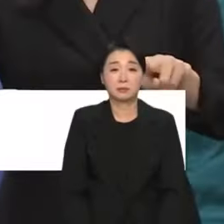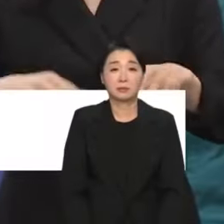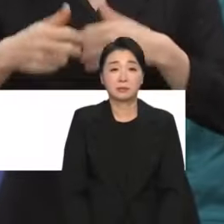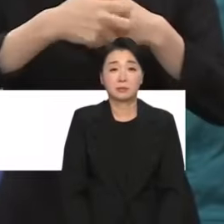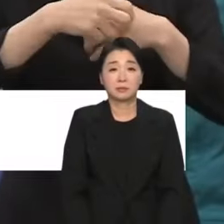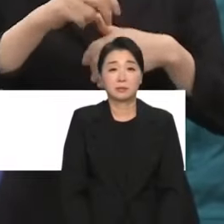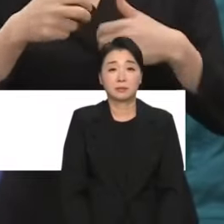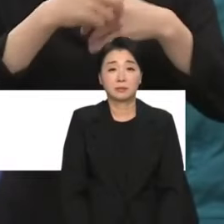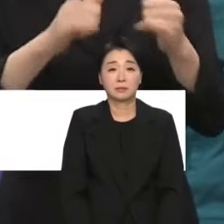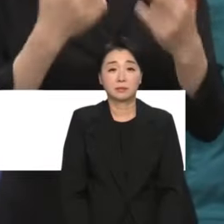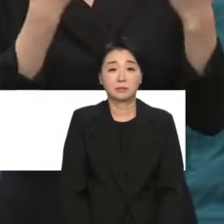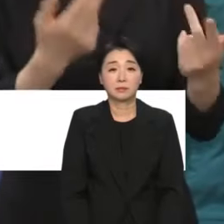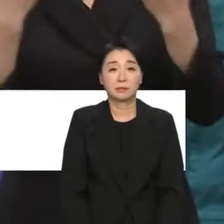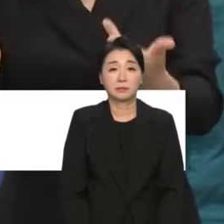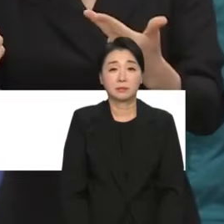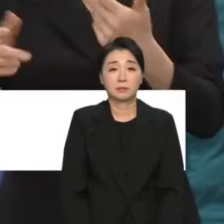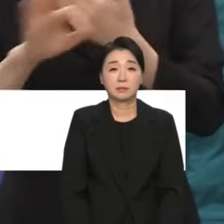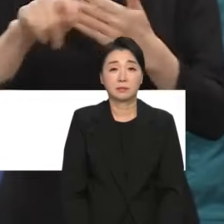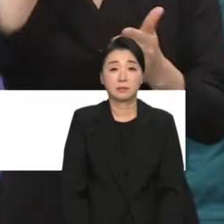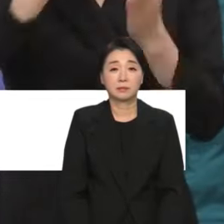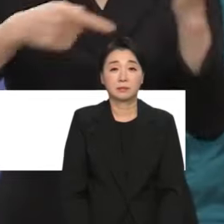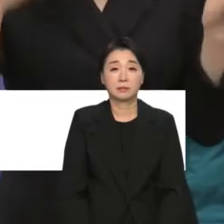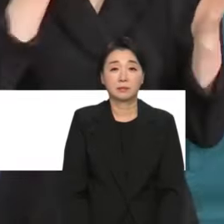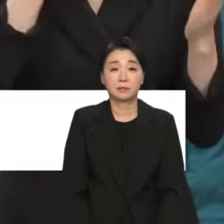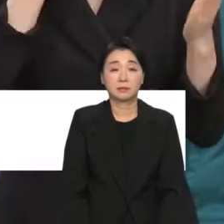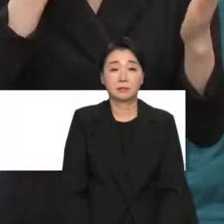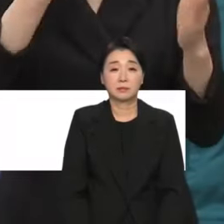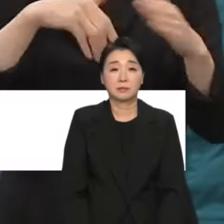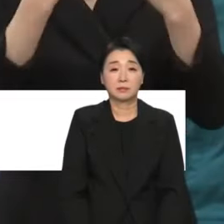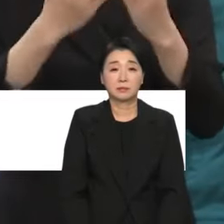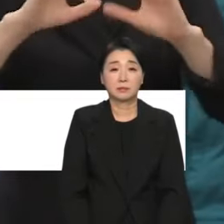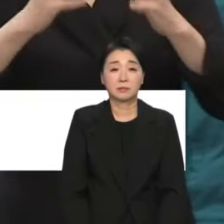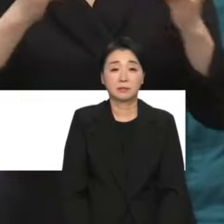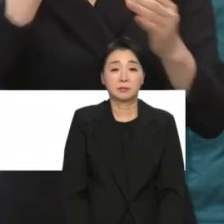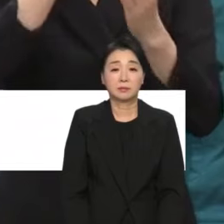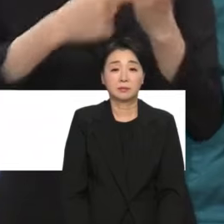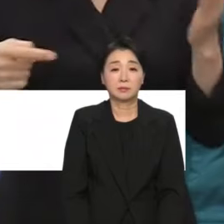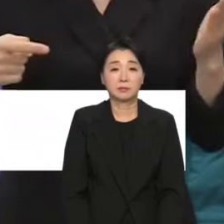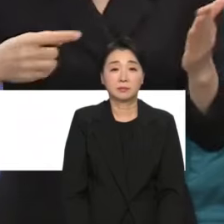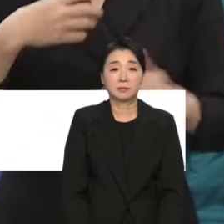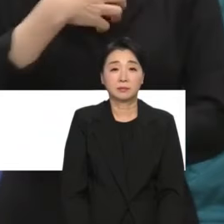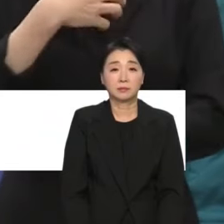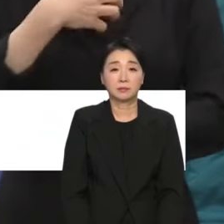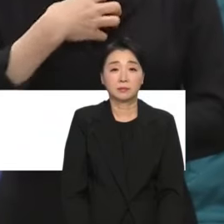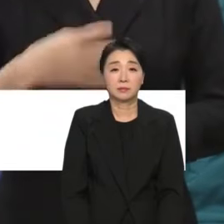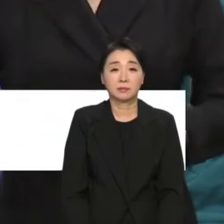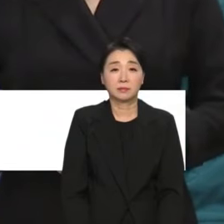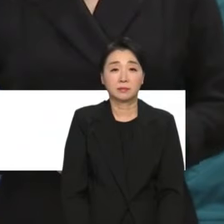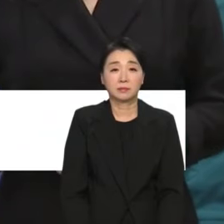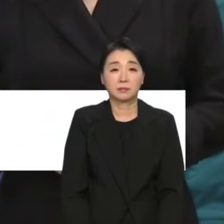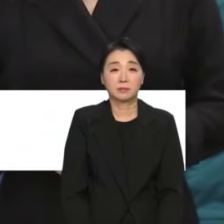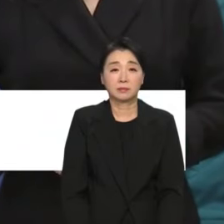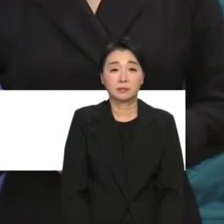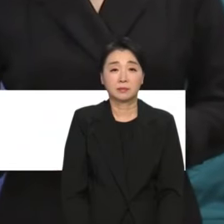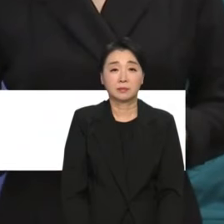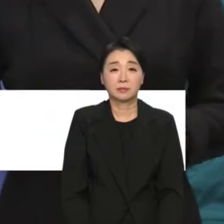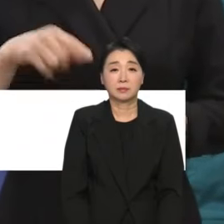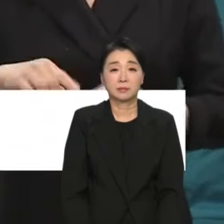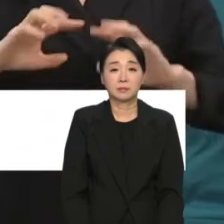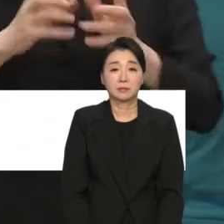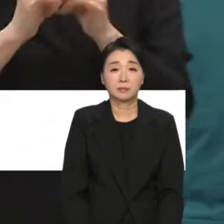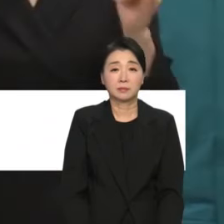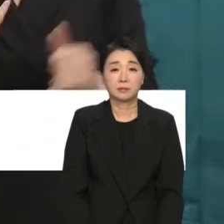공백이 벌어지면 그 피해는 고스란히 국민들에게 돌아가게 됩니다. 이는